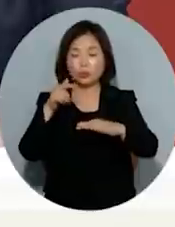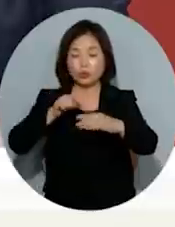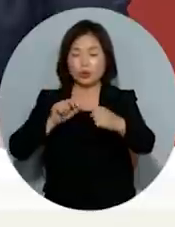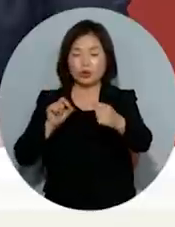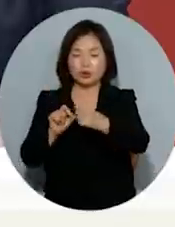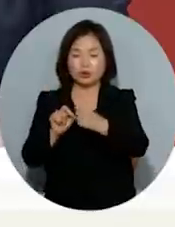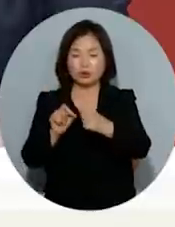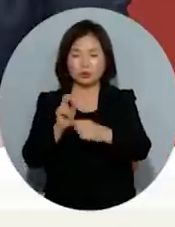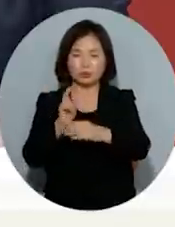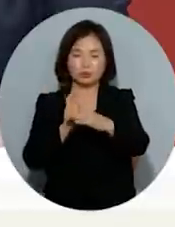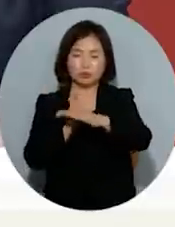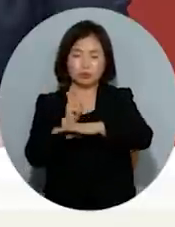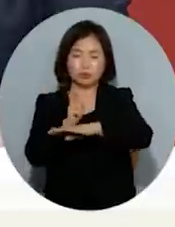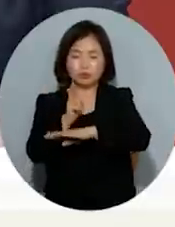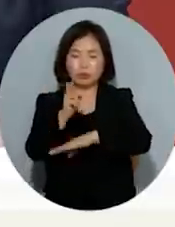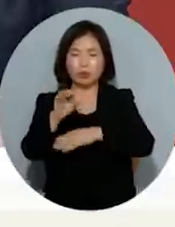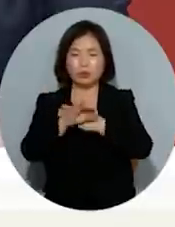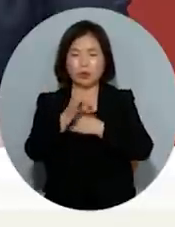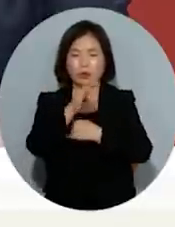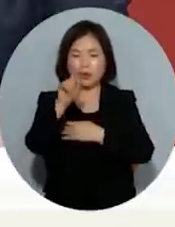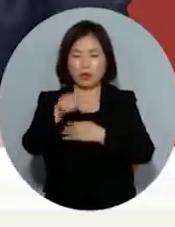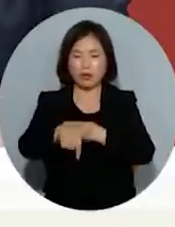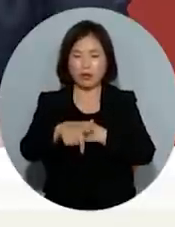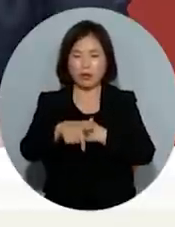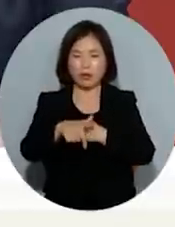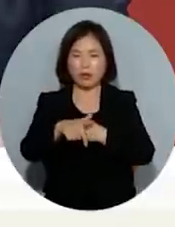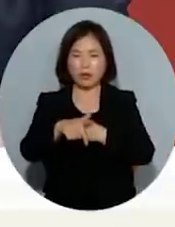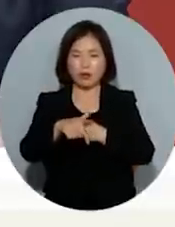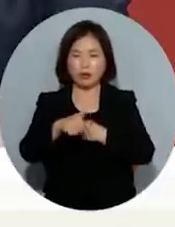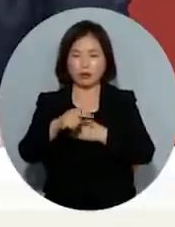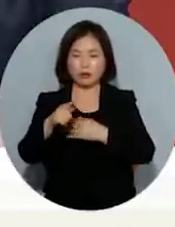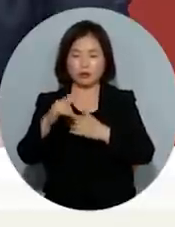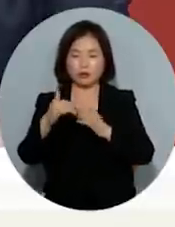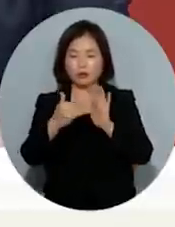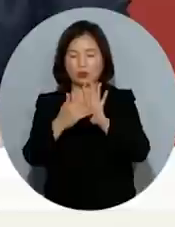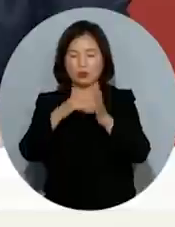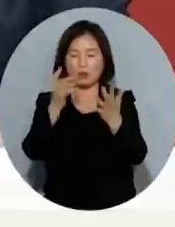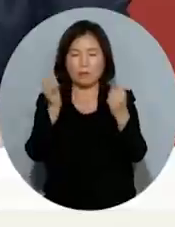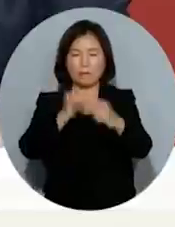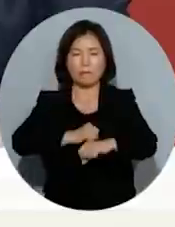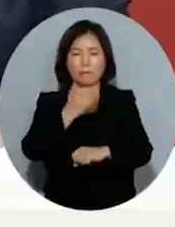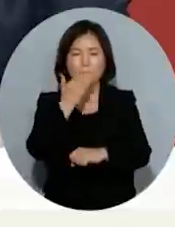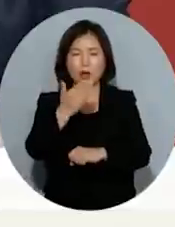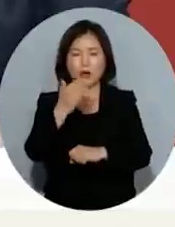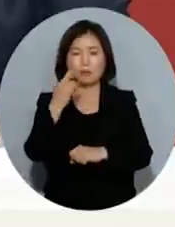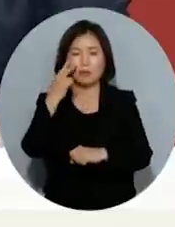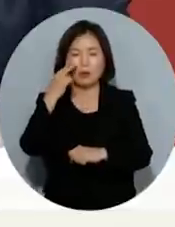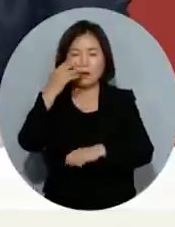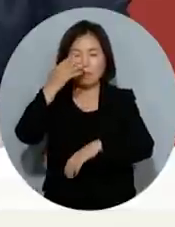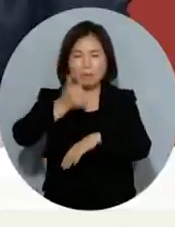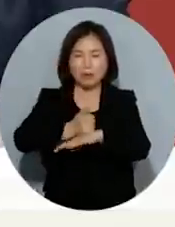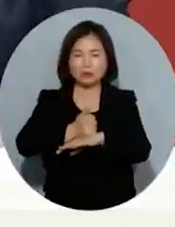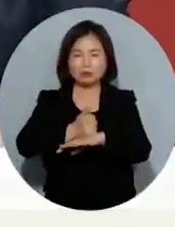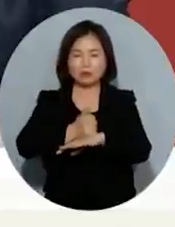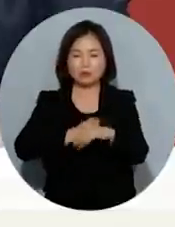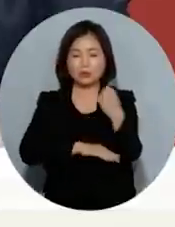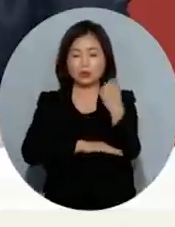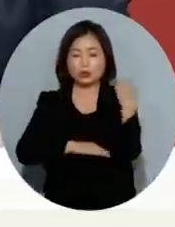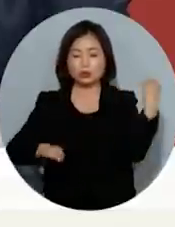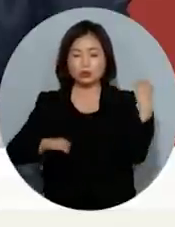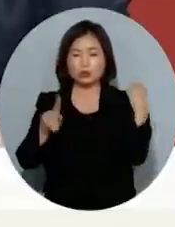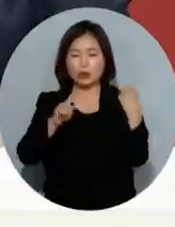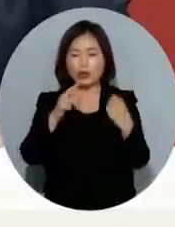쏘기 시작하면 핵방공항이 미국은 바로 무너집니다. 그래서 미국이 마지막 레드라인으로 삼는